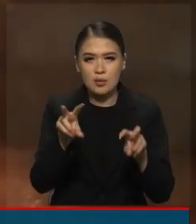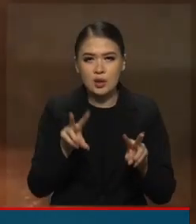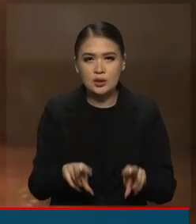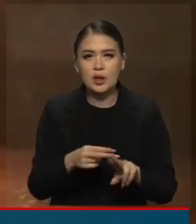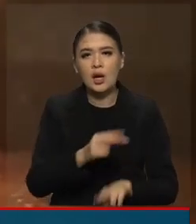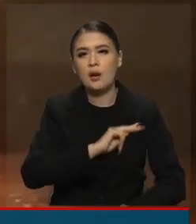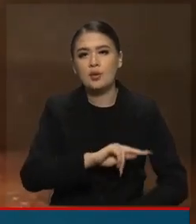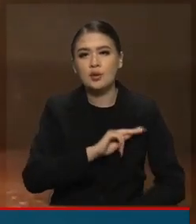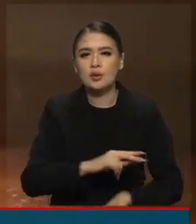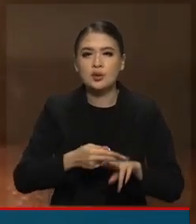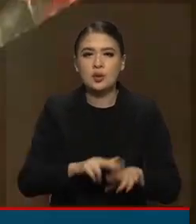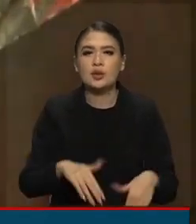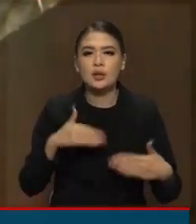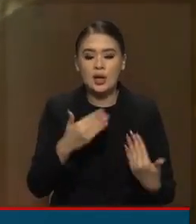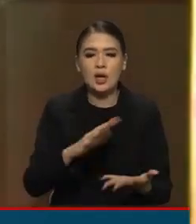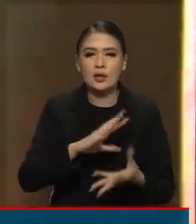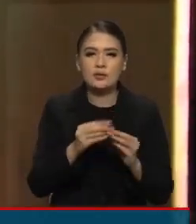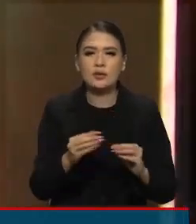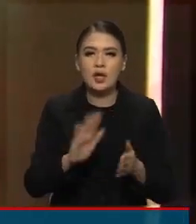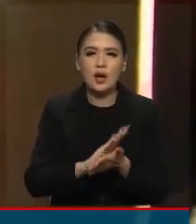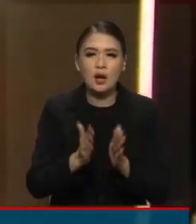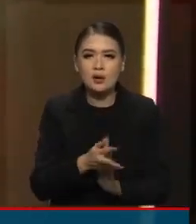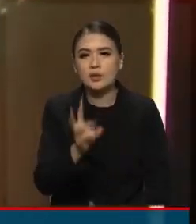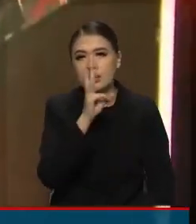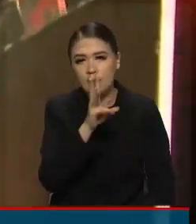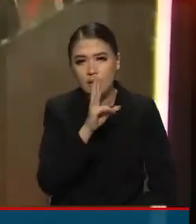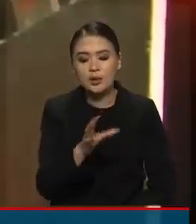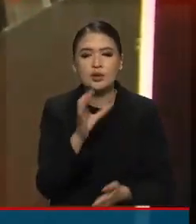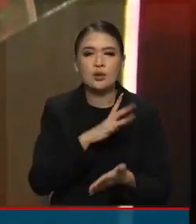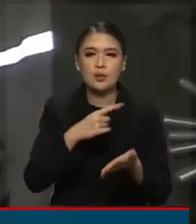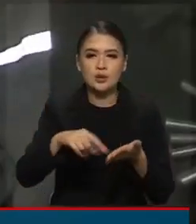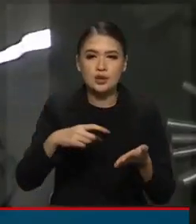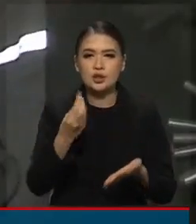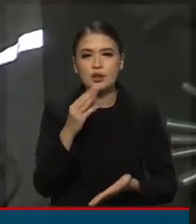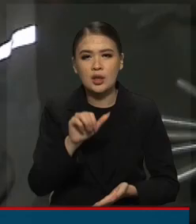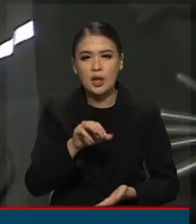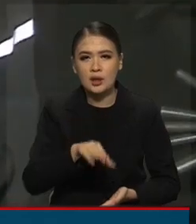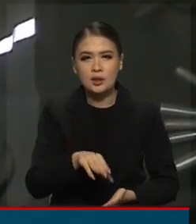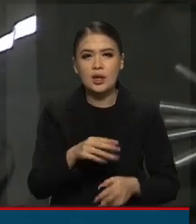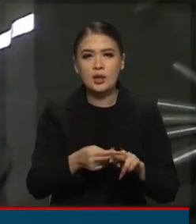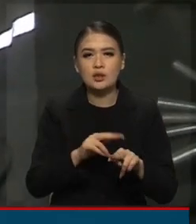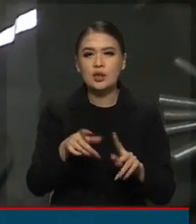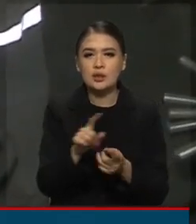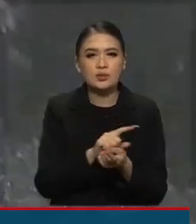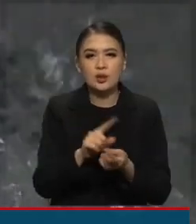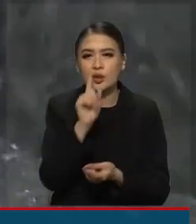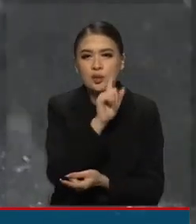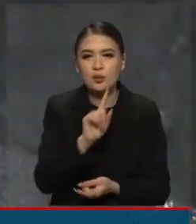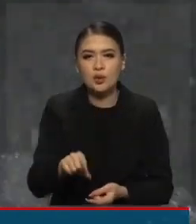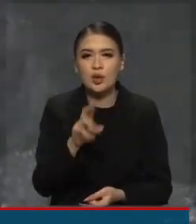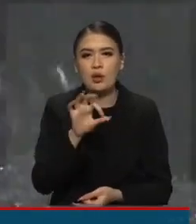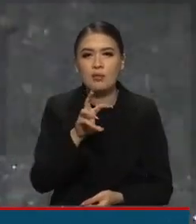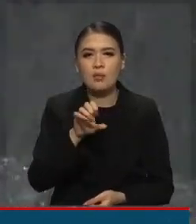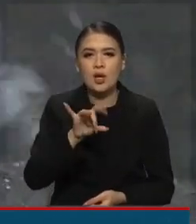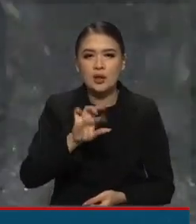и работниками. То есть коллективные договора, зарплата, а также численность штата останутся неизменными. Компания